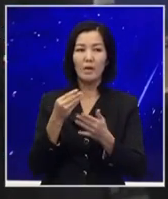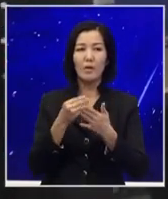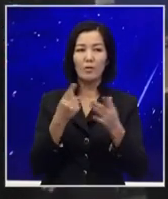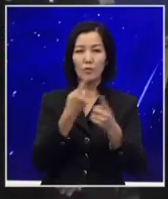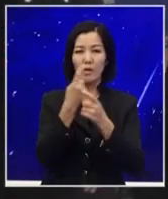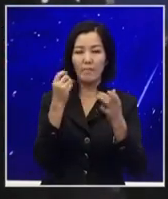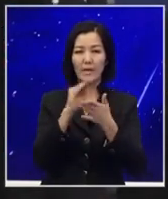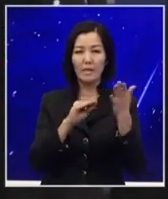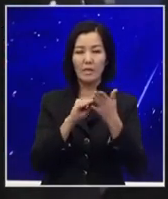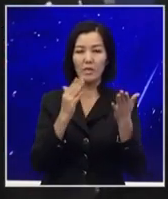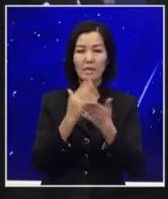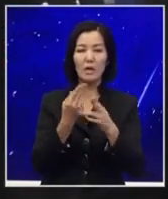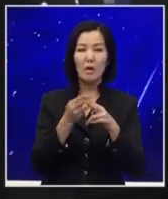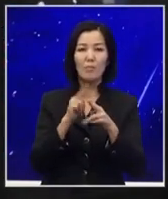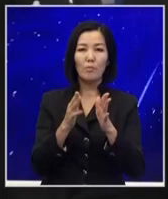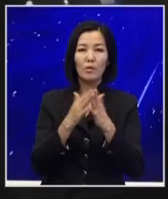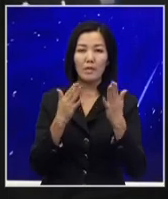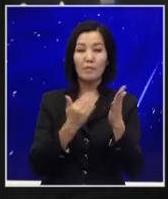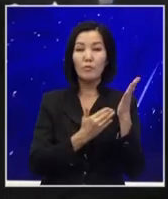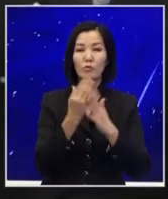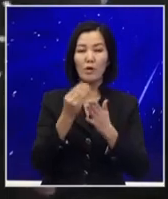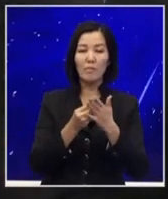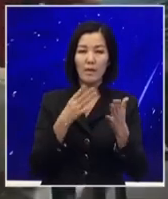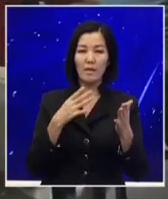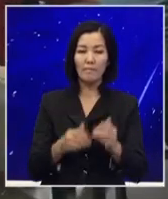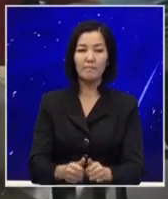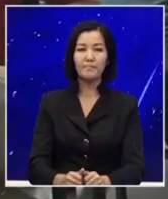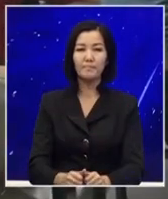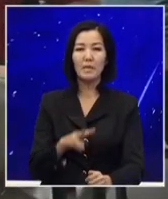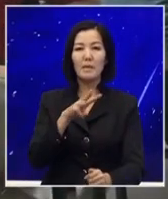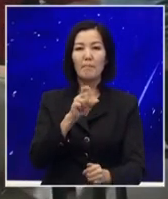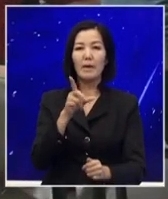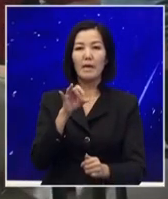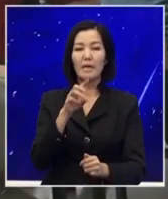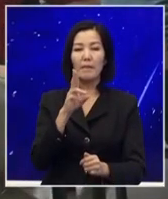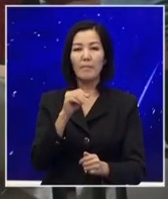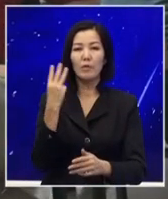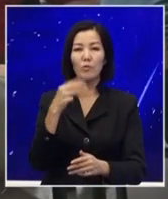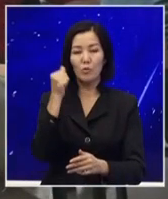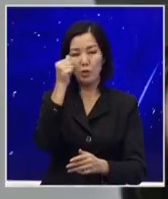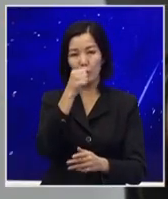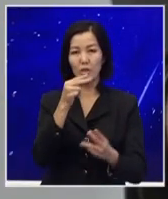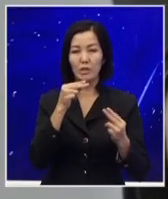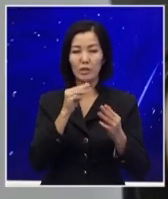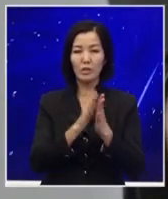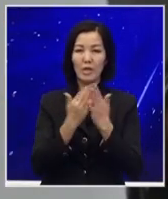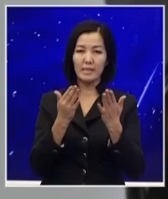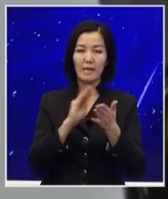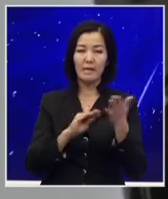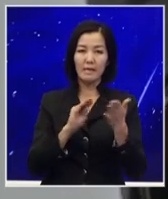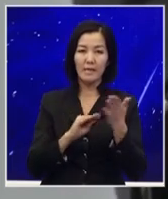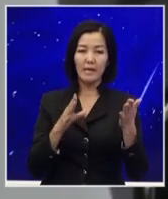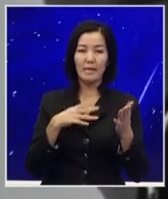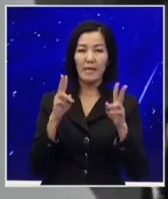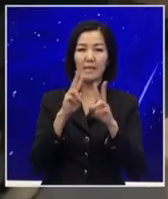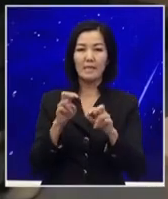мәліметтер бар. Сондықтан мен бұл еңбектерді өте жоғары бағалаймын. Мағрипа Шөжеғұлқызының 30 жыл көз майын сарп етіп індете